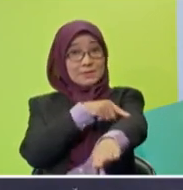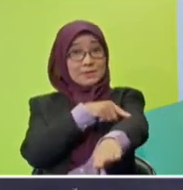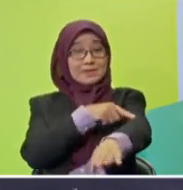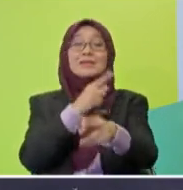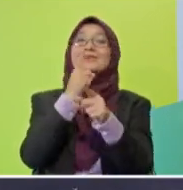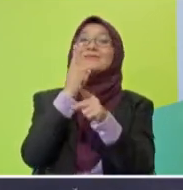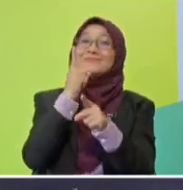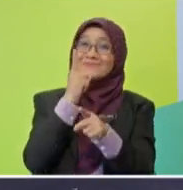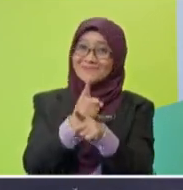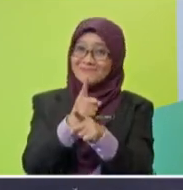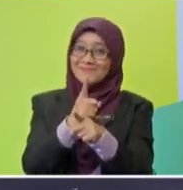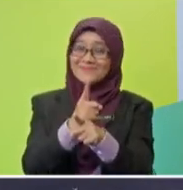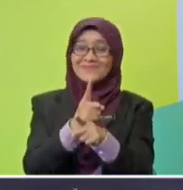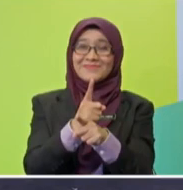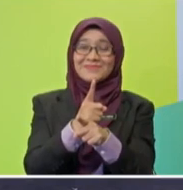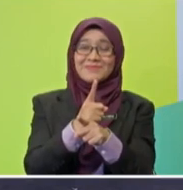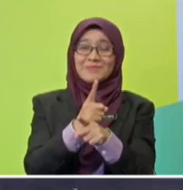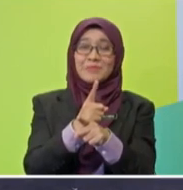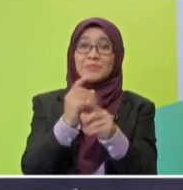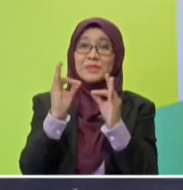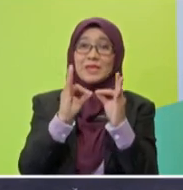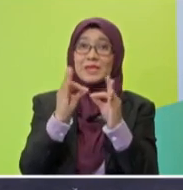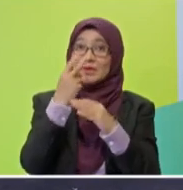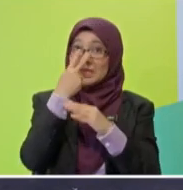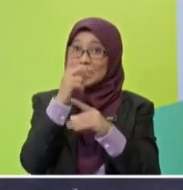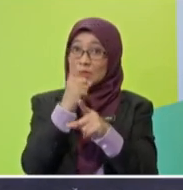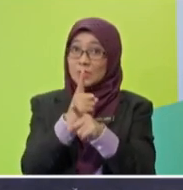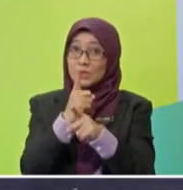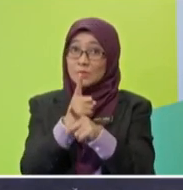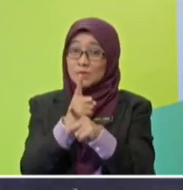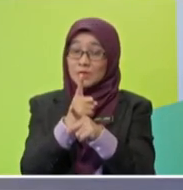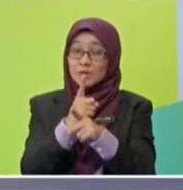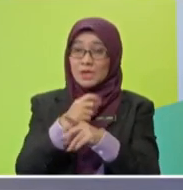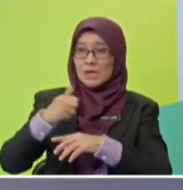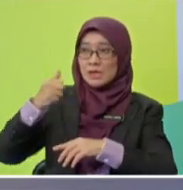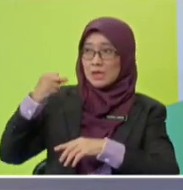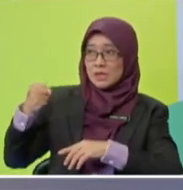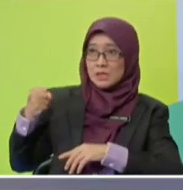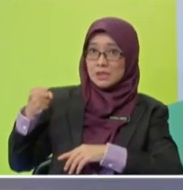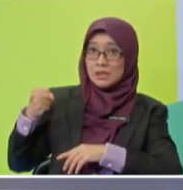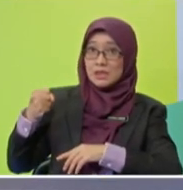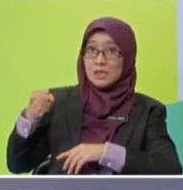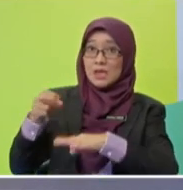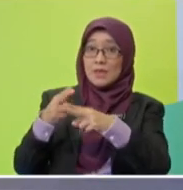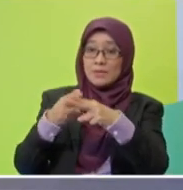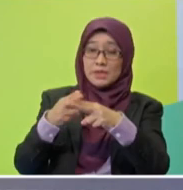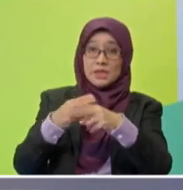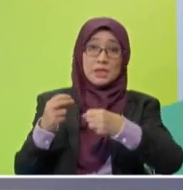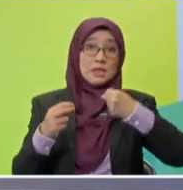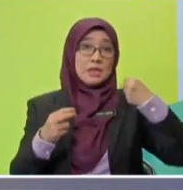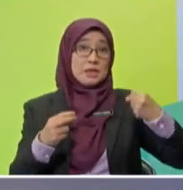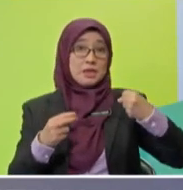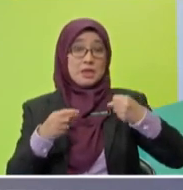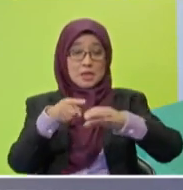sekali kalau dilihat dengan betul memang betul sebelah kanan pendek dan sebelah kiri